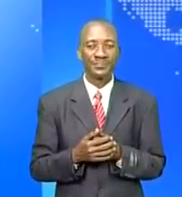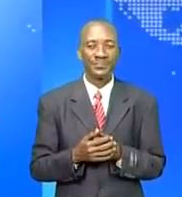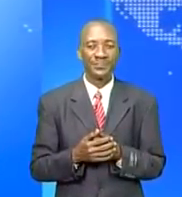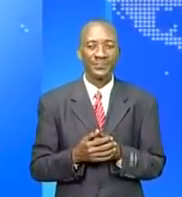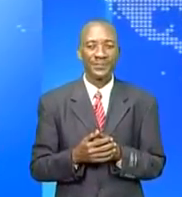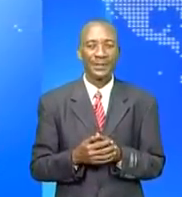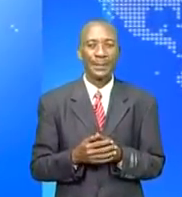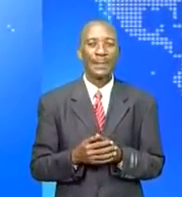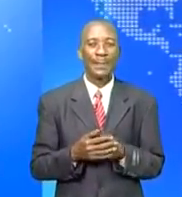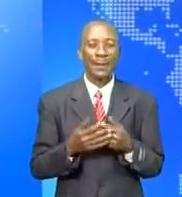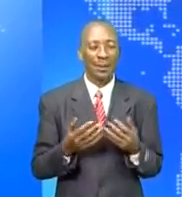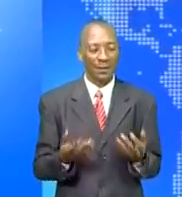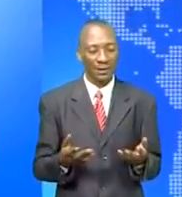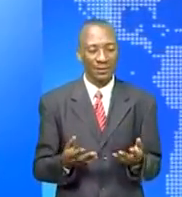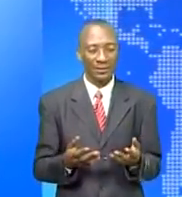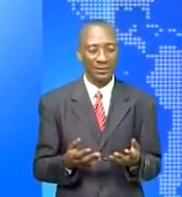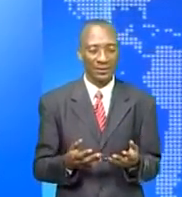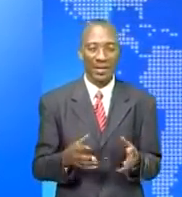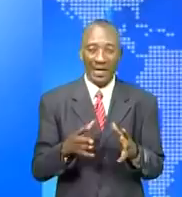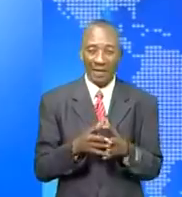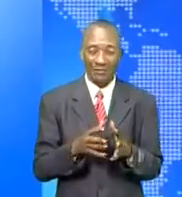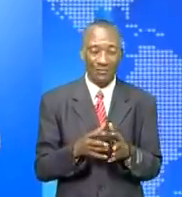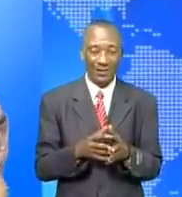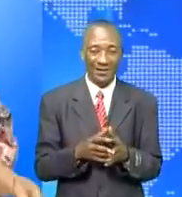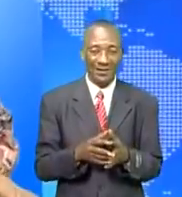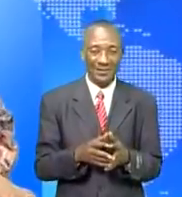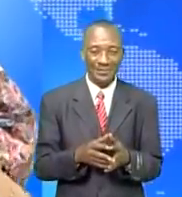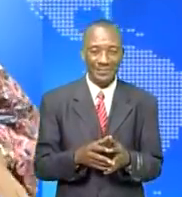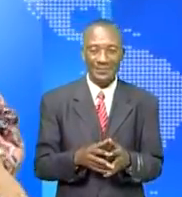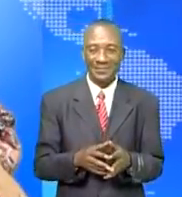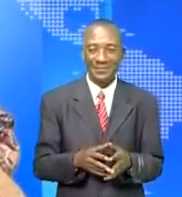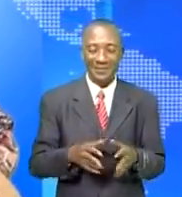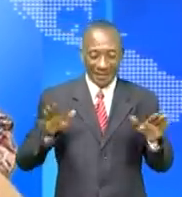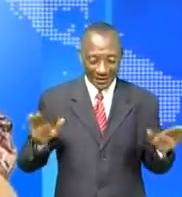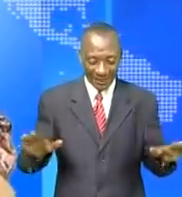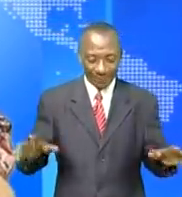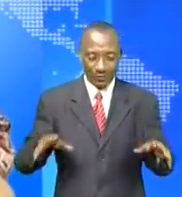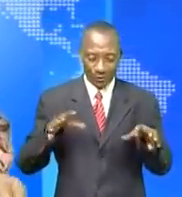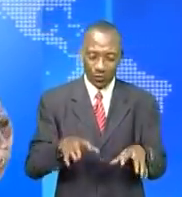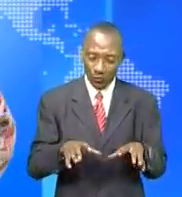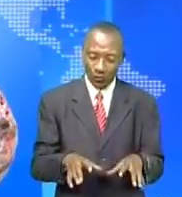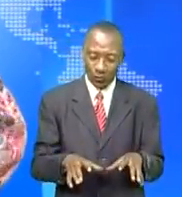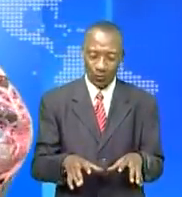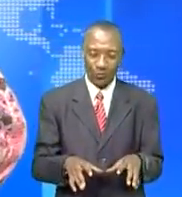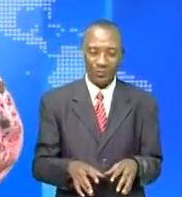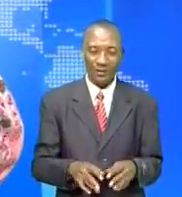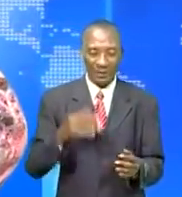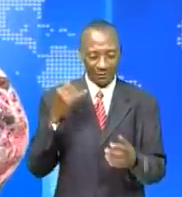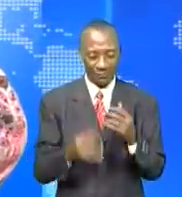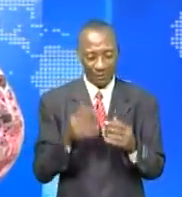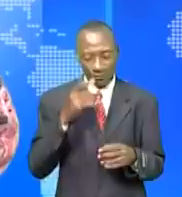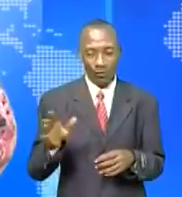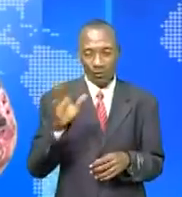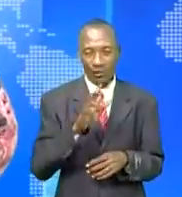de la communauté islamique du Congo en désaccord sur la légalité des personnalités ayant en charge la direction de cette